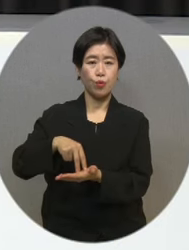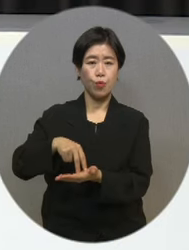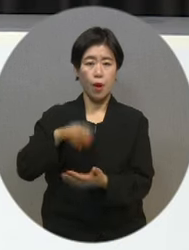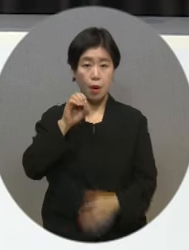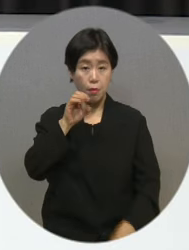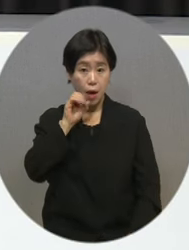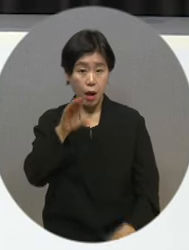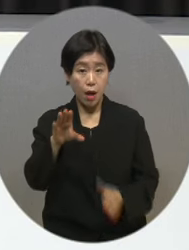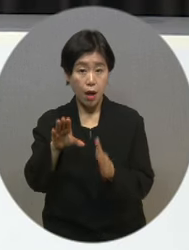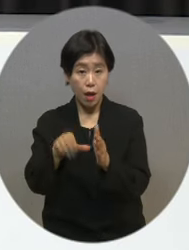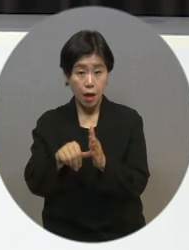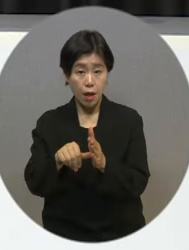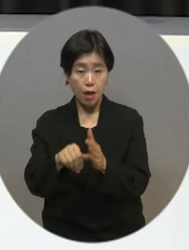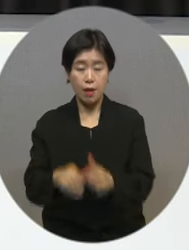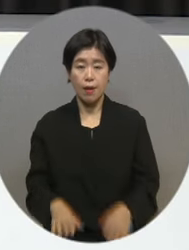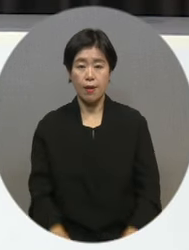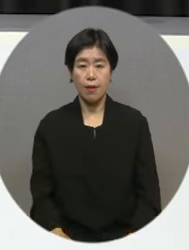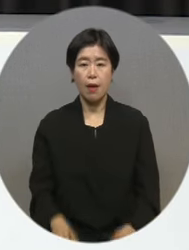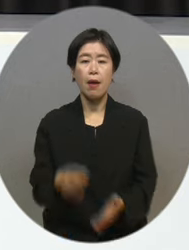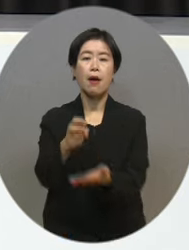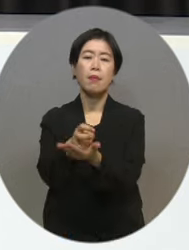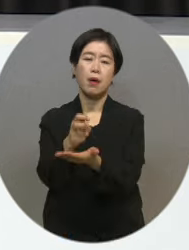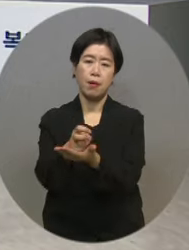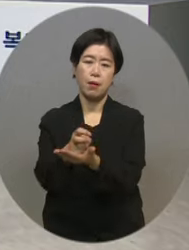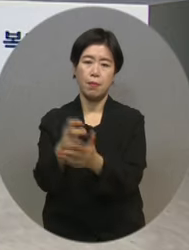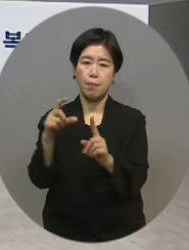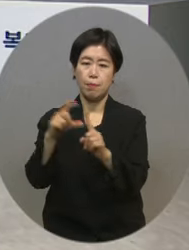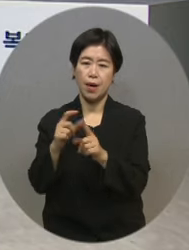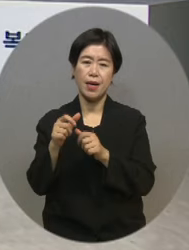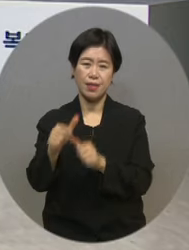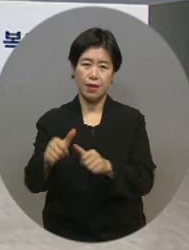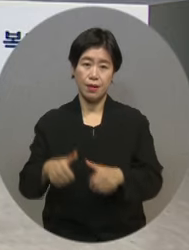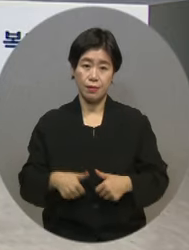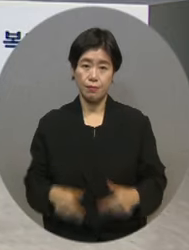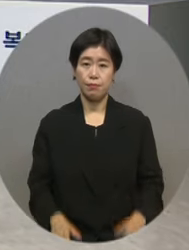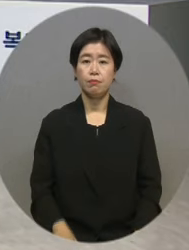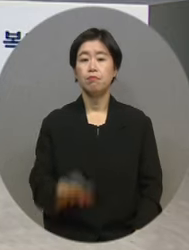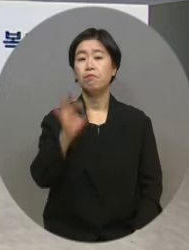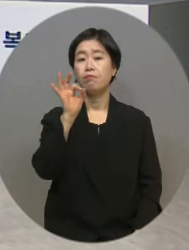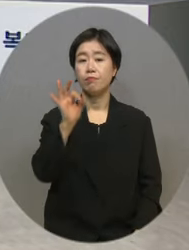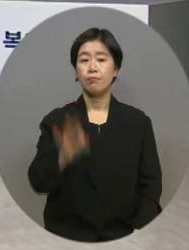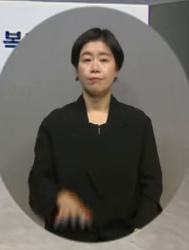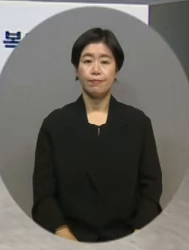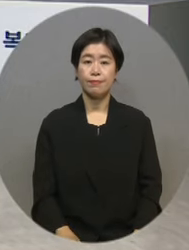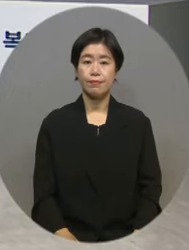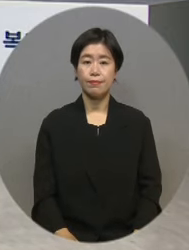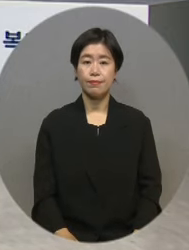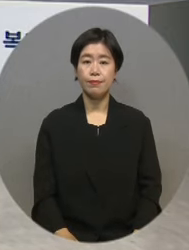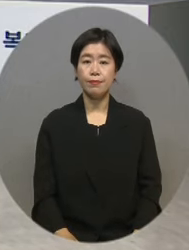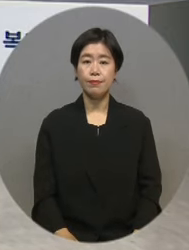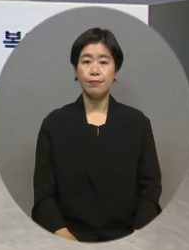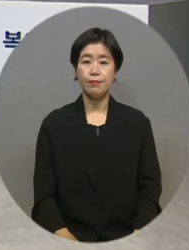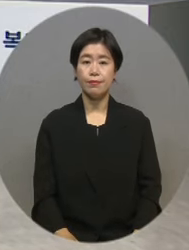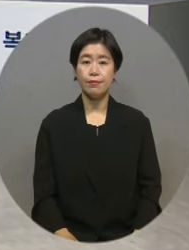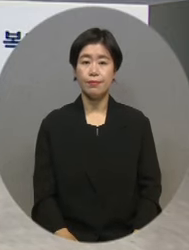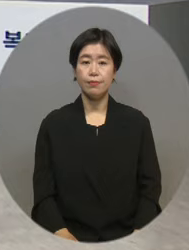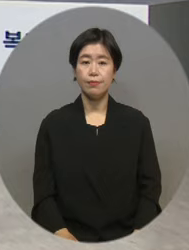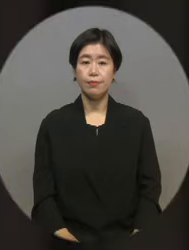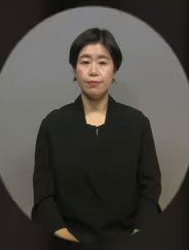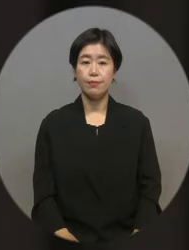인터뷰를 하거나 이럴 때는 법정 용어를 쓰는 거죠. 이제 확실히 알아들었네요. 자,